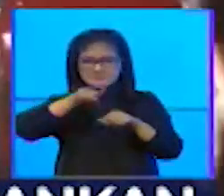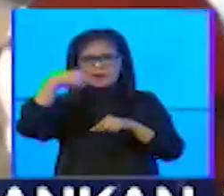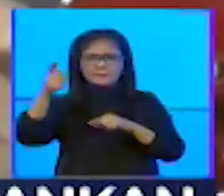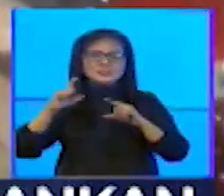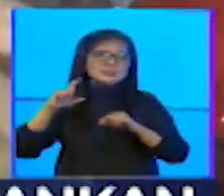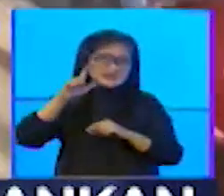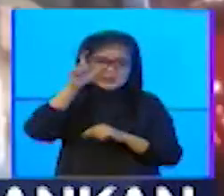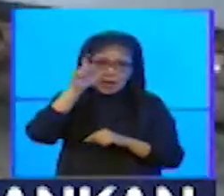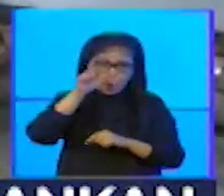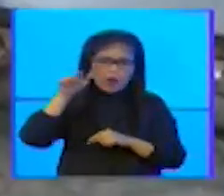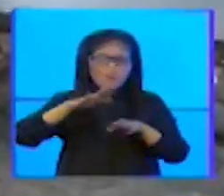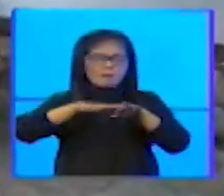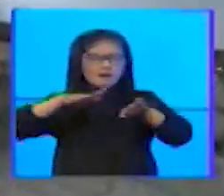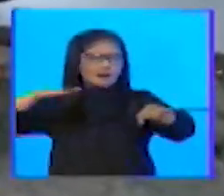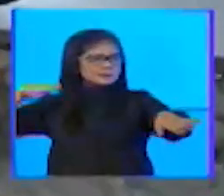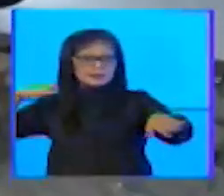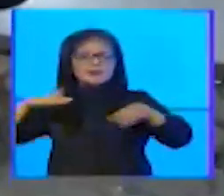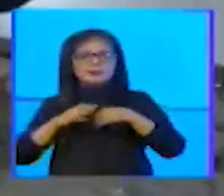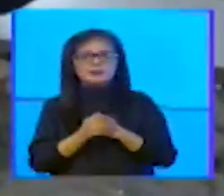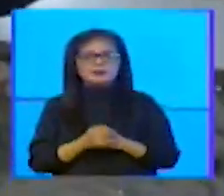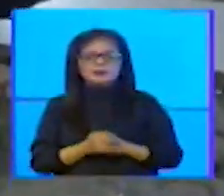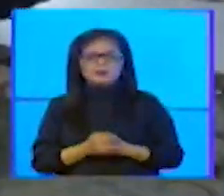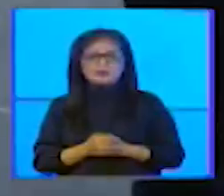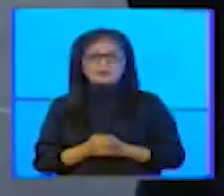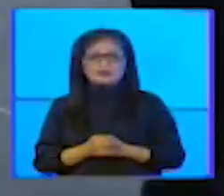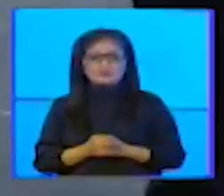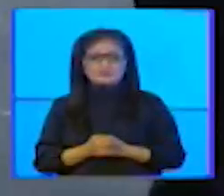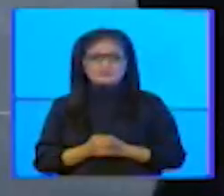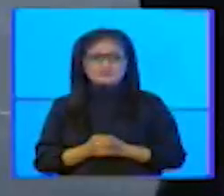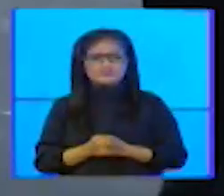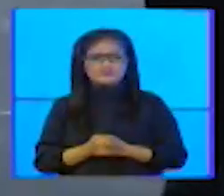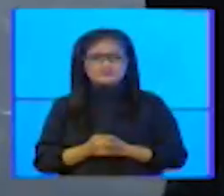kemacetan panjang. Dari Jakarta, Miftahul Ghani melaporkan.